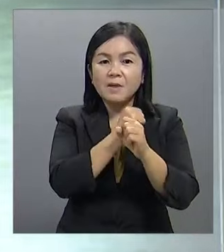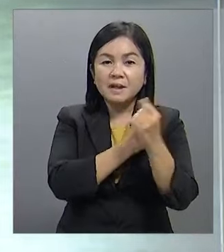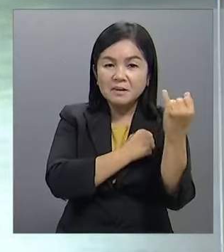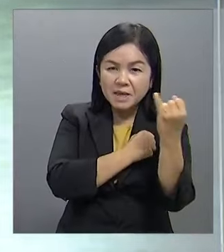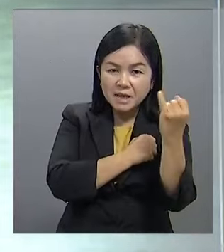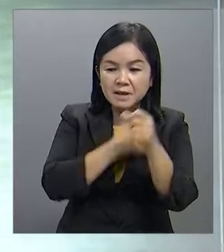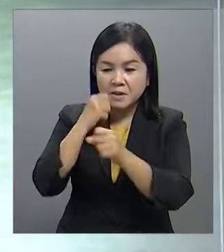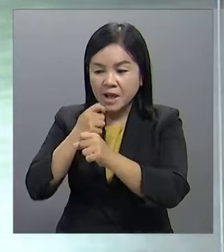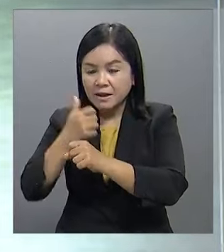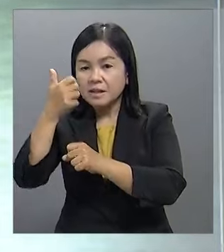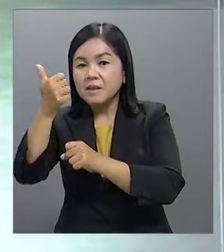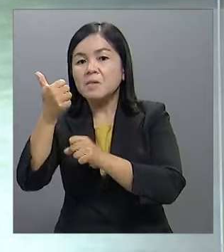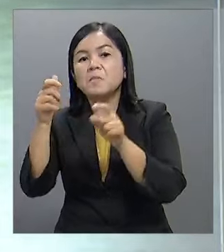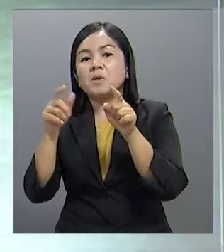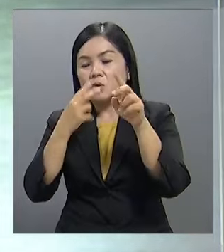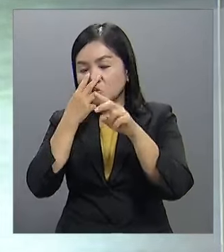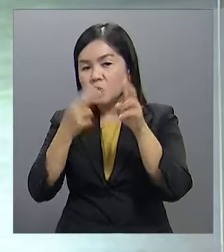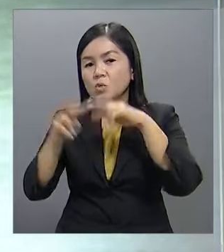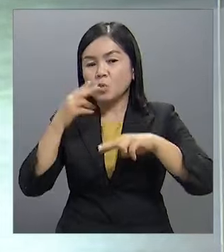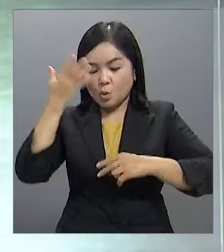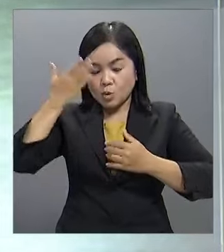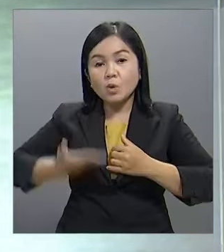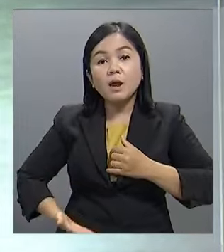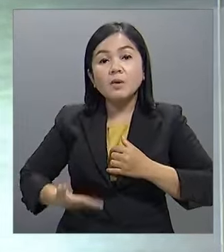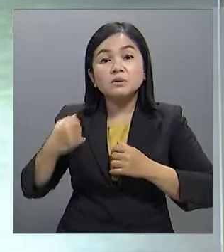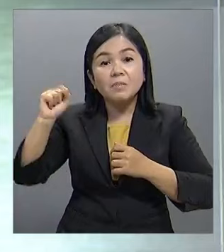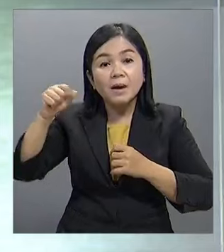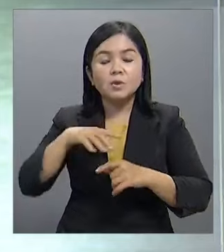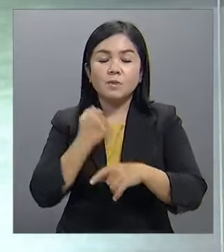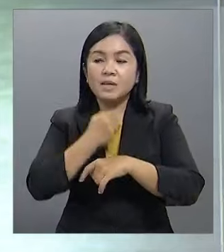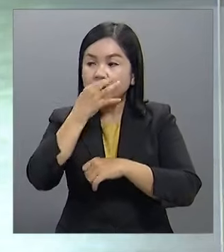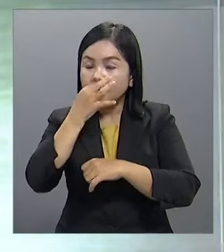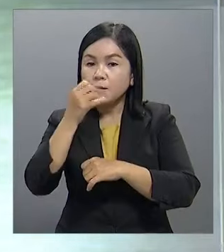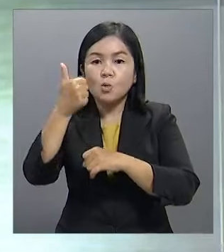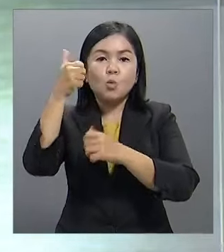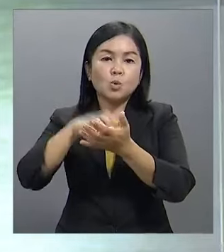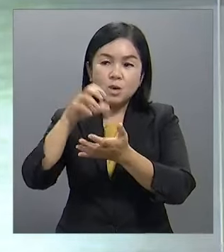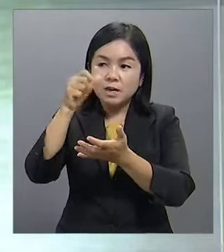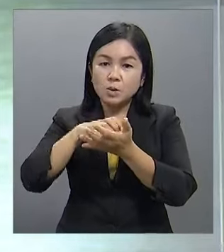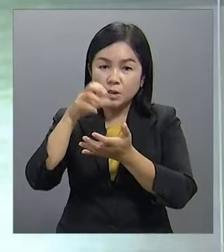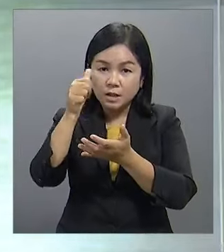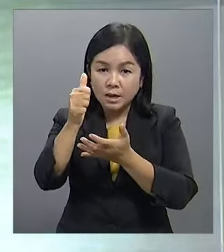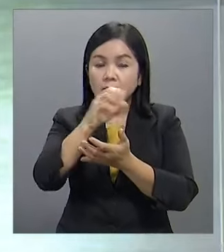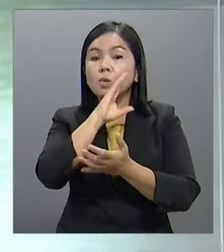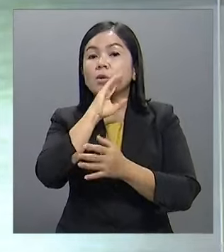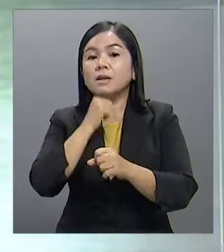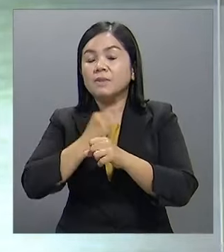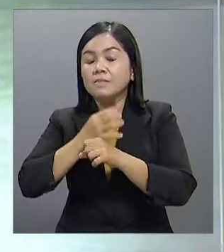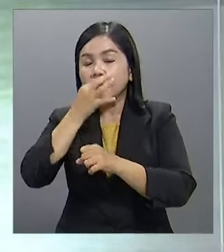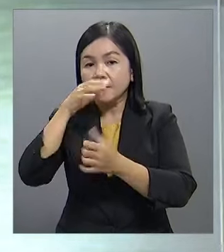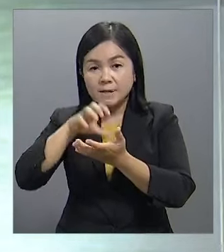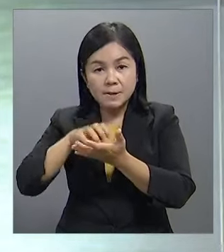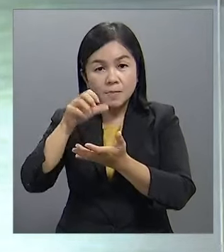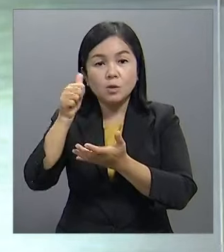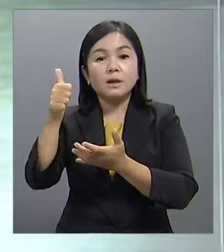ของเรานะคะเพราะฉะนั้นวันนี้ถ้าหากว่าเรายังมีงานทำถือว่าเราโชคดีมากๆเพราะฉะนั้นเมื่อมีงานทำจงทำให้เต็มที่ทำให้สุด